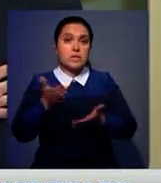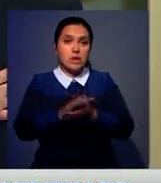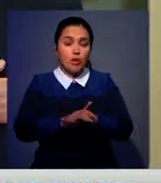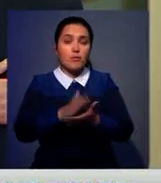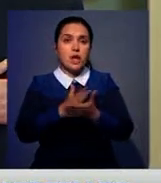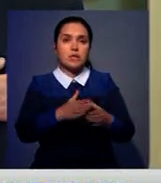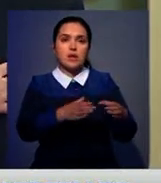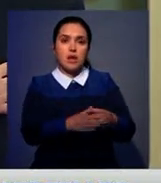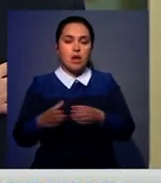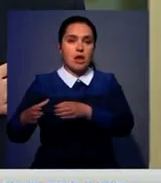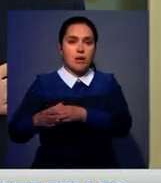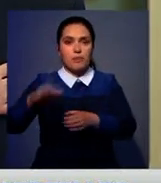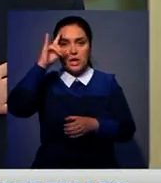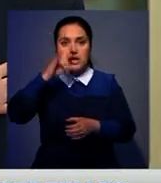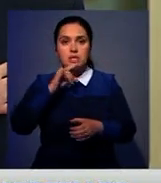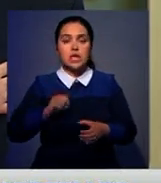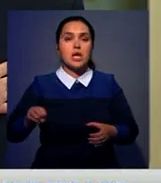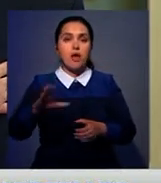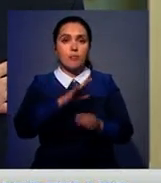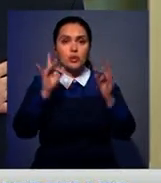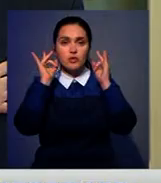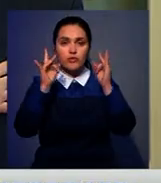стран традиционно звучит национальный гимн.